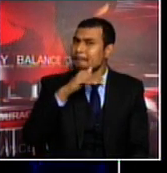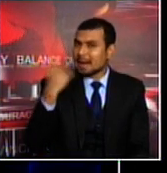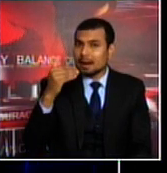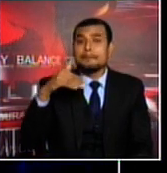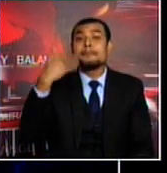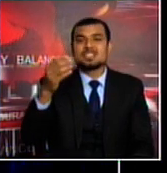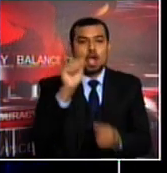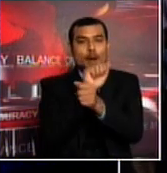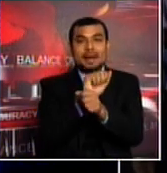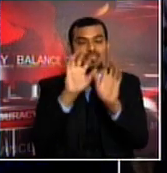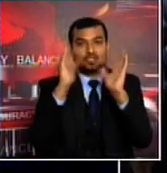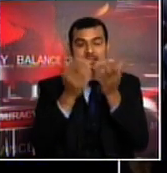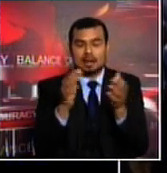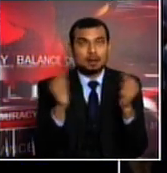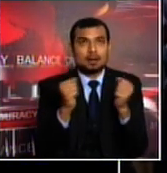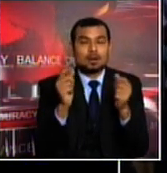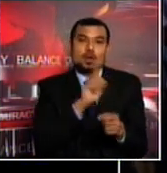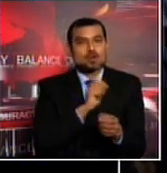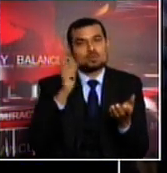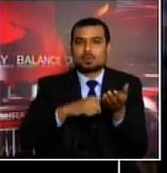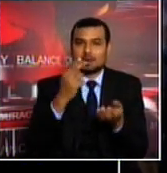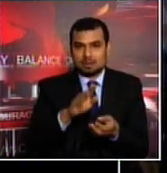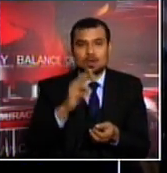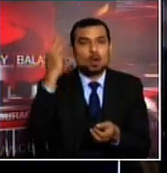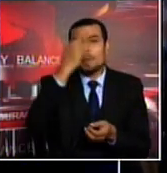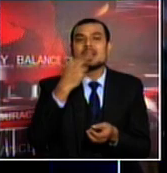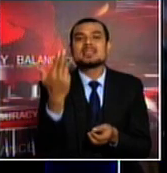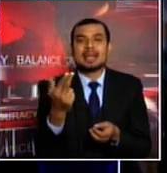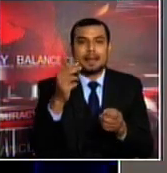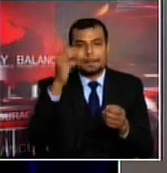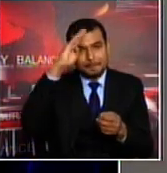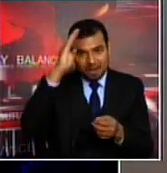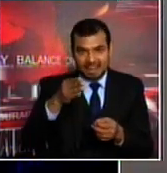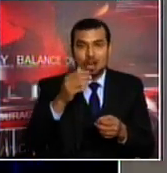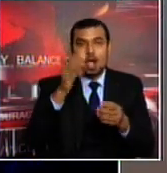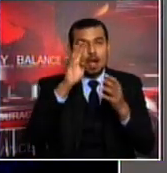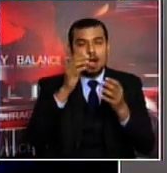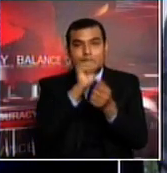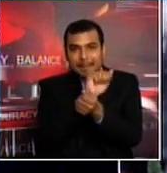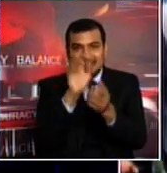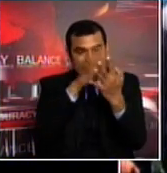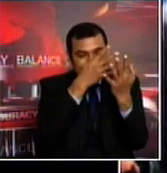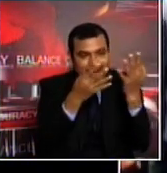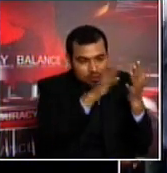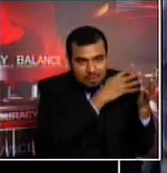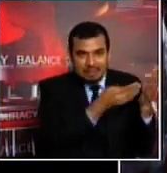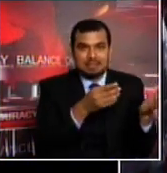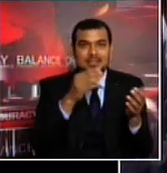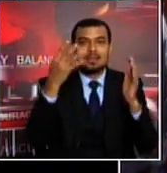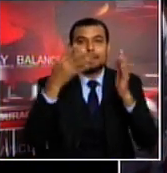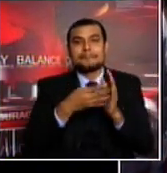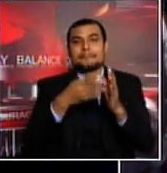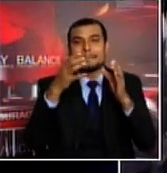संसार थर्कन थालेको छ। रूपन्देही प्रहरीले अपराधको जालो च्यात्दै जाँदा सत्तारूढ दलका केन्द्रीय नेतादेखि